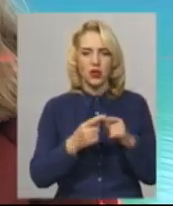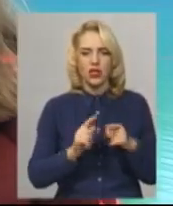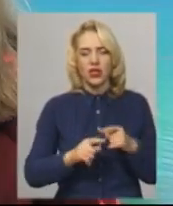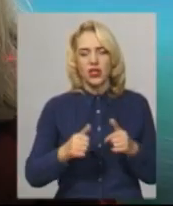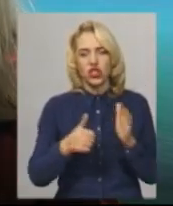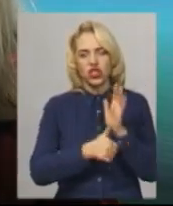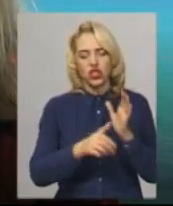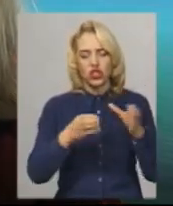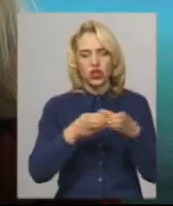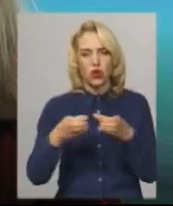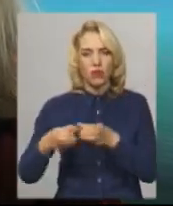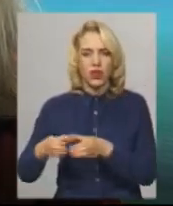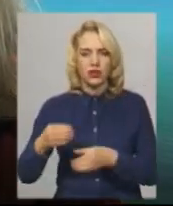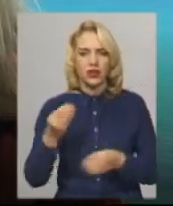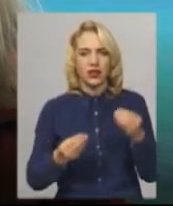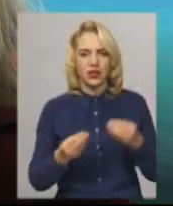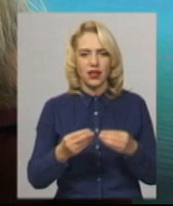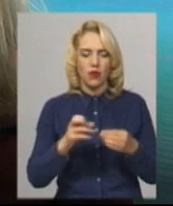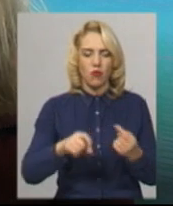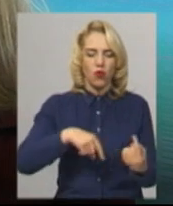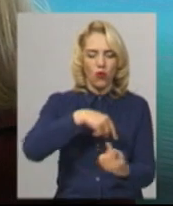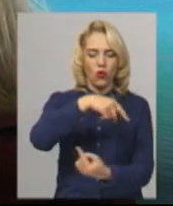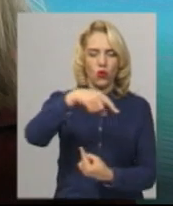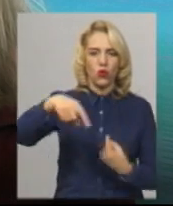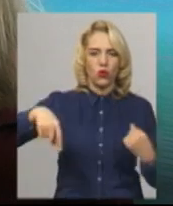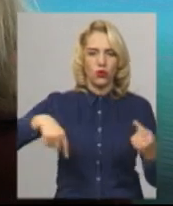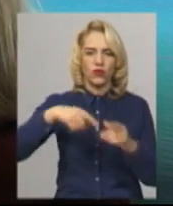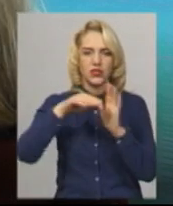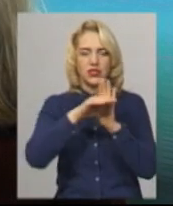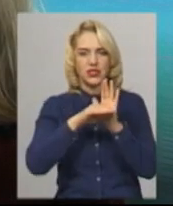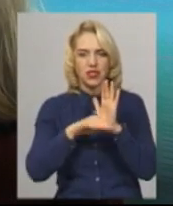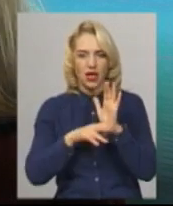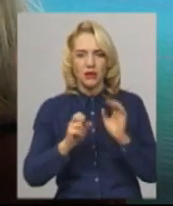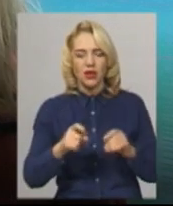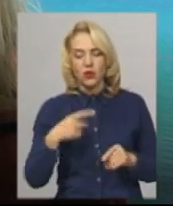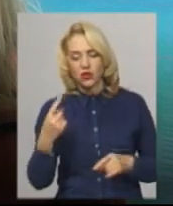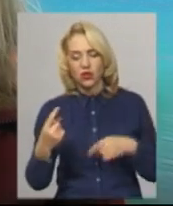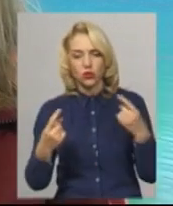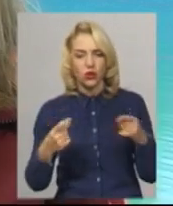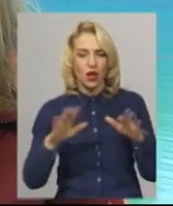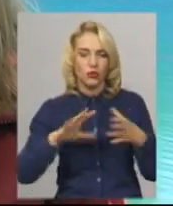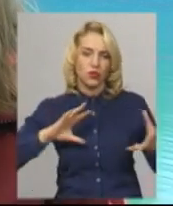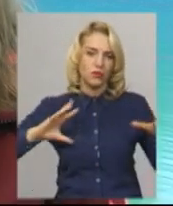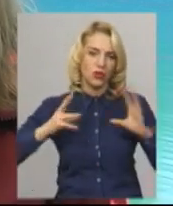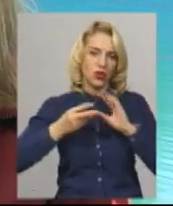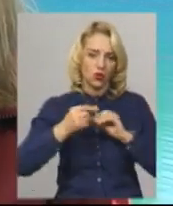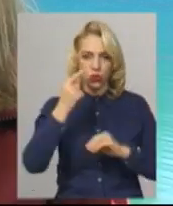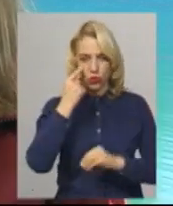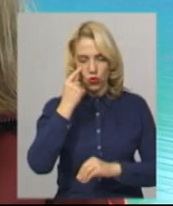6 команд по коловій системі, одна з одною, а потім по підрахунку